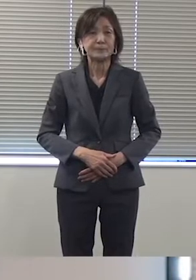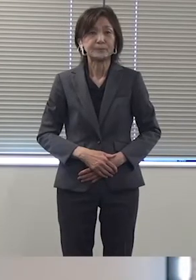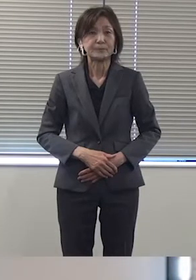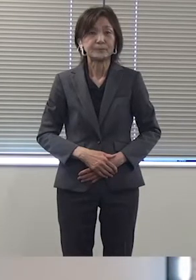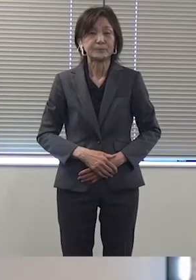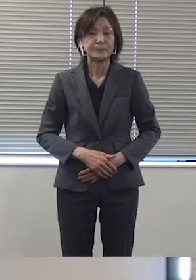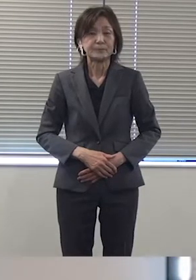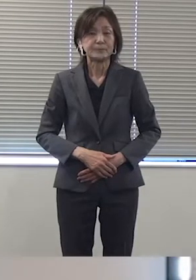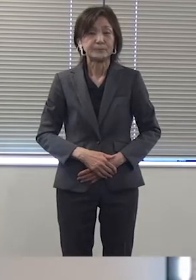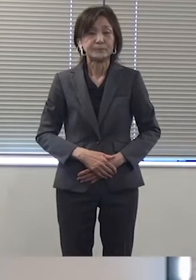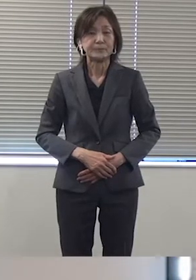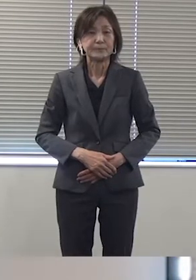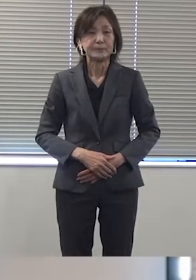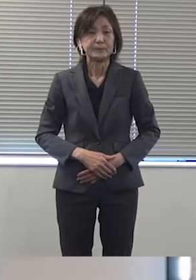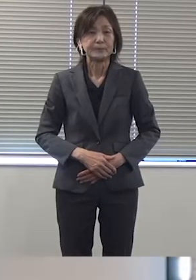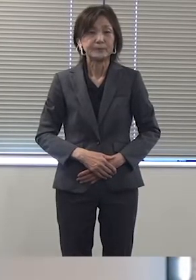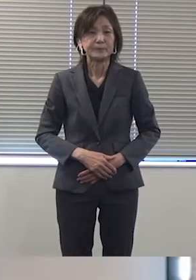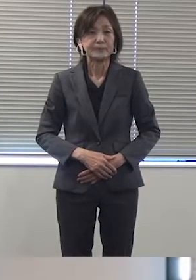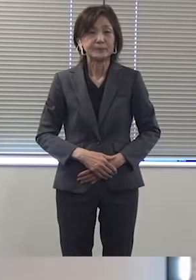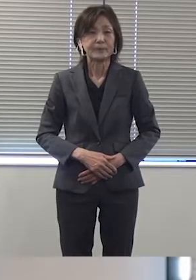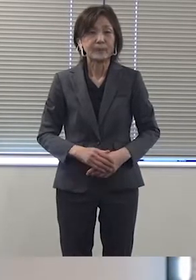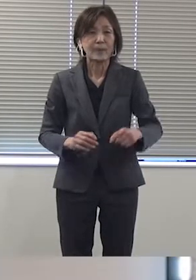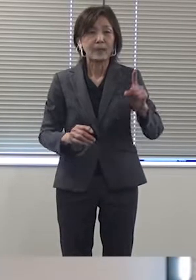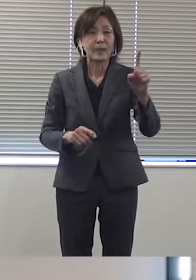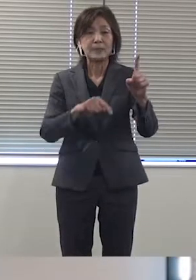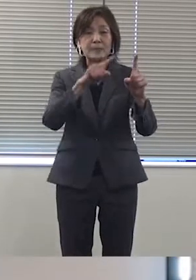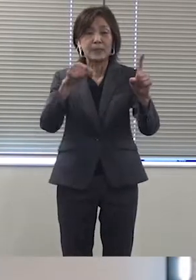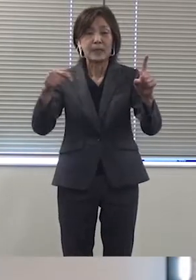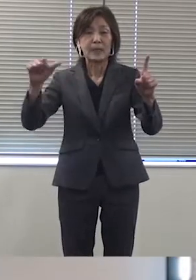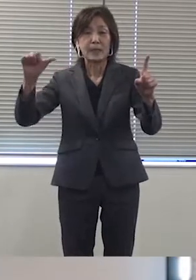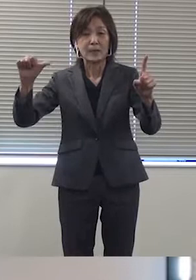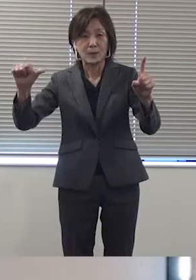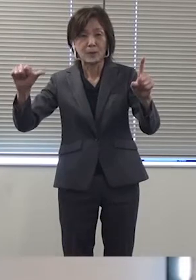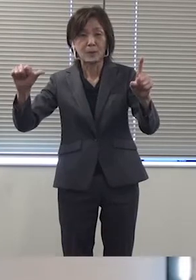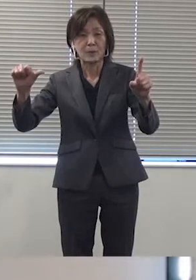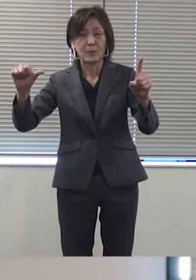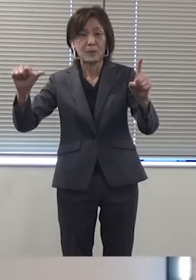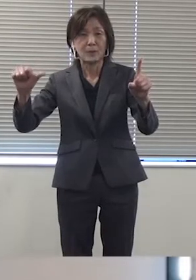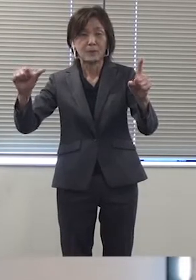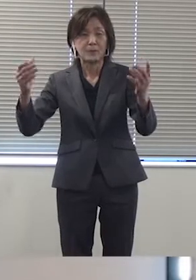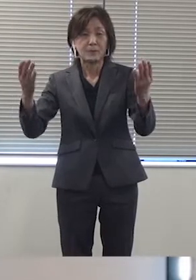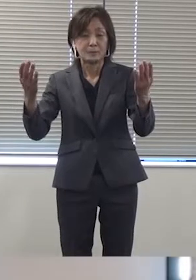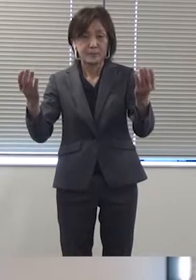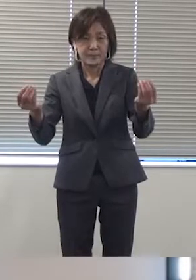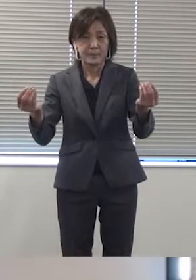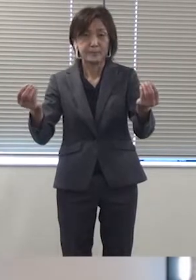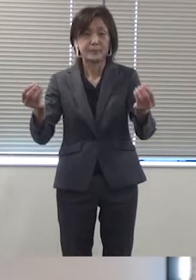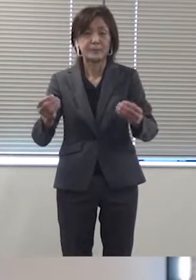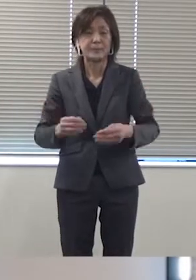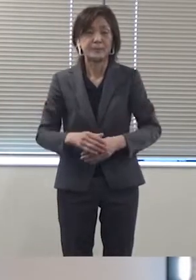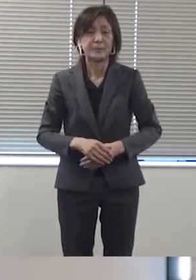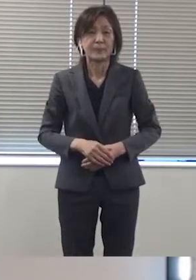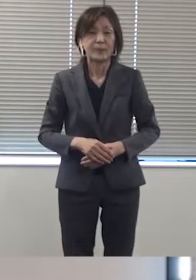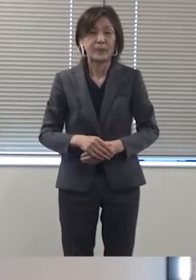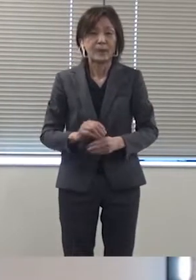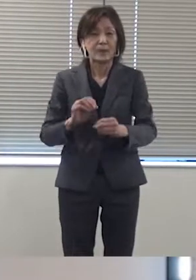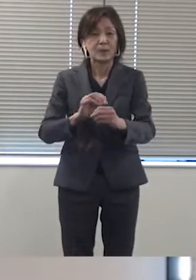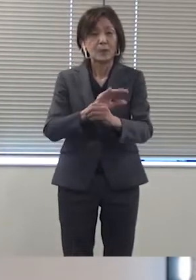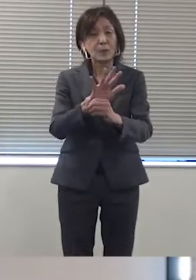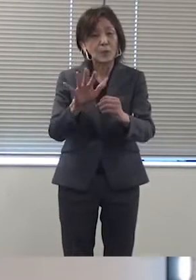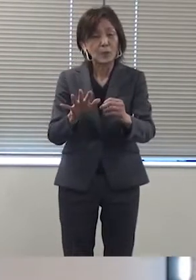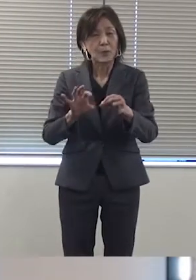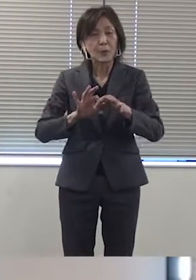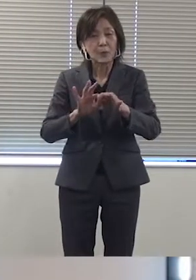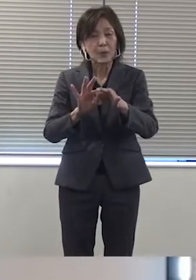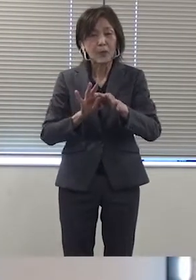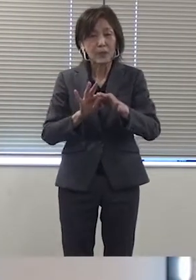6ページの1から5までは先ほどの記録でございます。あとコロナの関係でそれぞれの事業